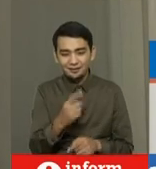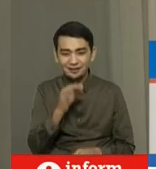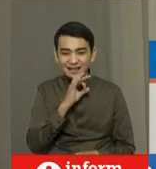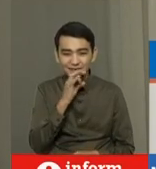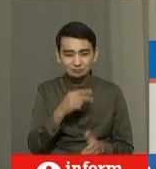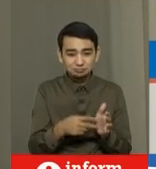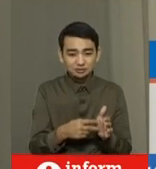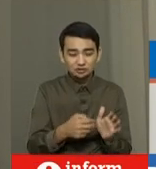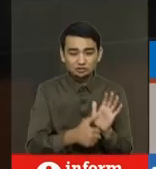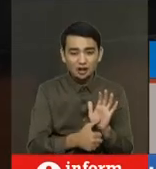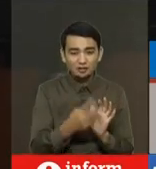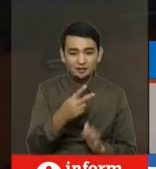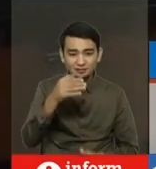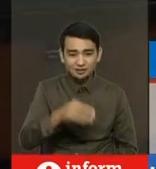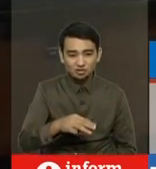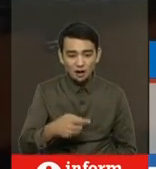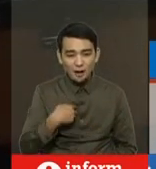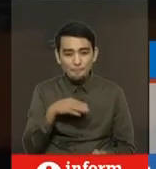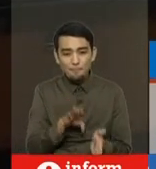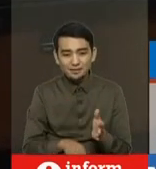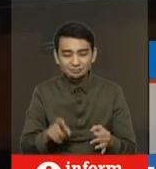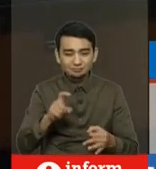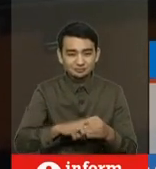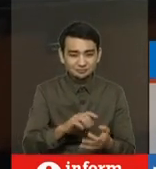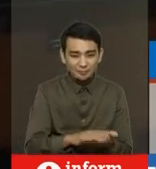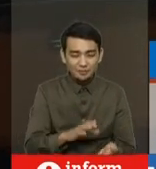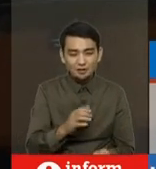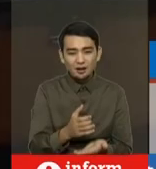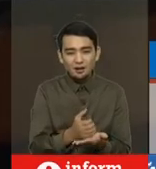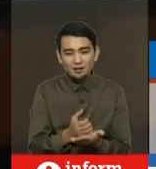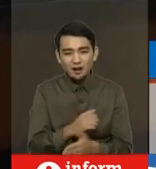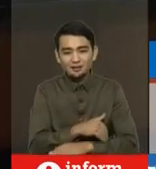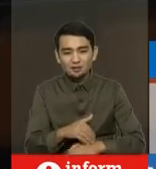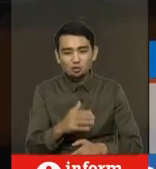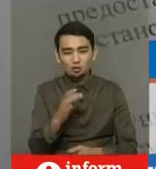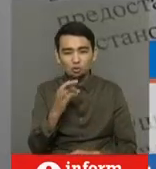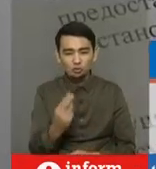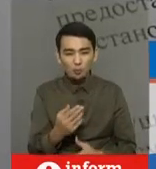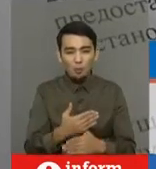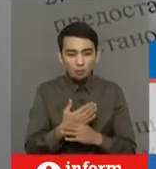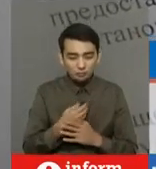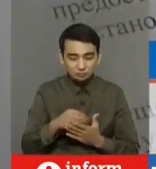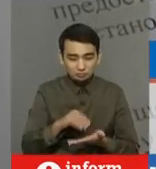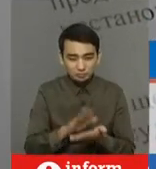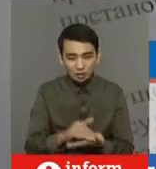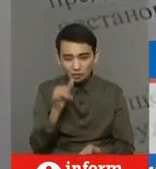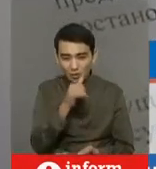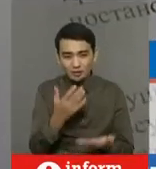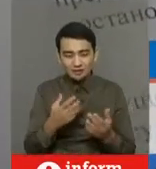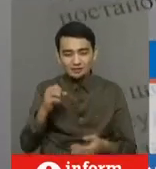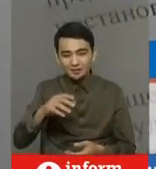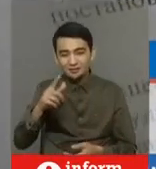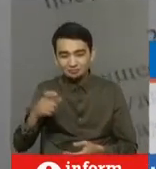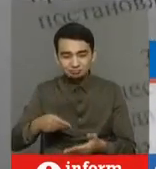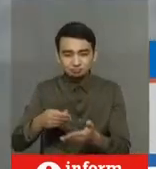стоит 62 тысячи. Без прописки она не может оформить ни адресную социальную помощь, ни жилищное пособие, которое бы покрыло половину коммунальных платежей.